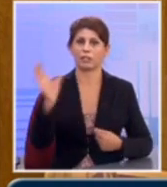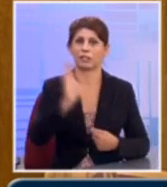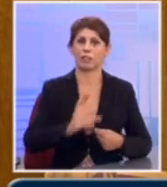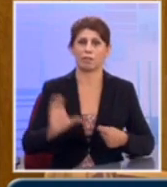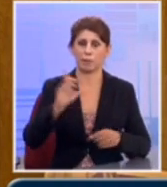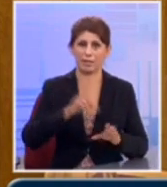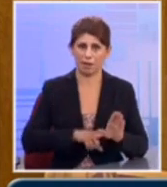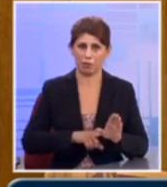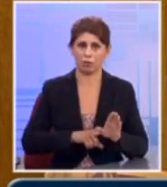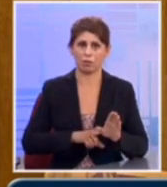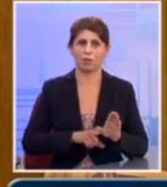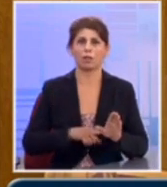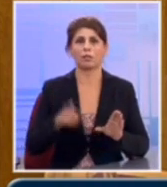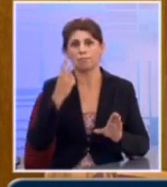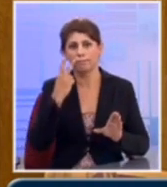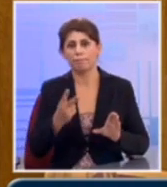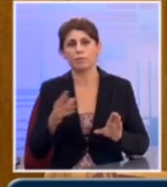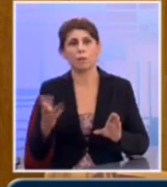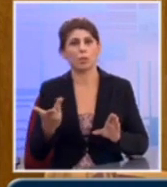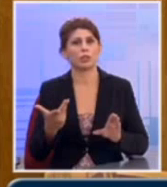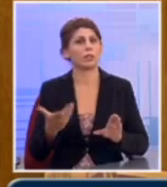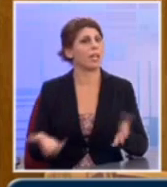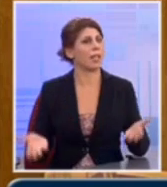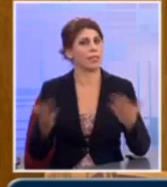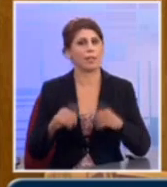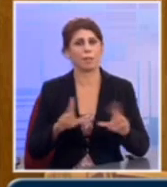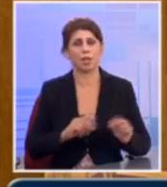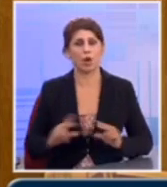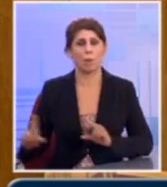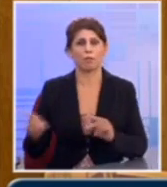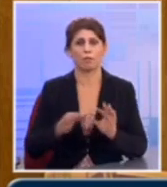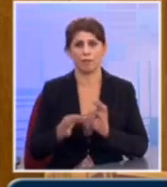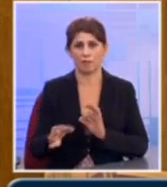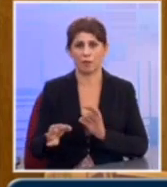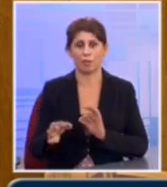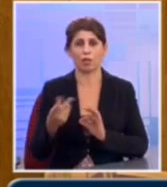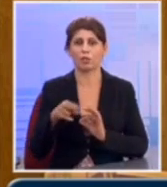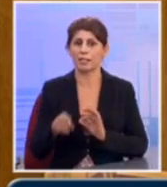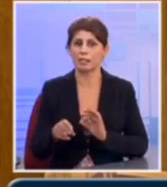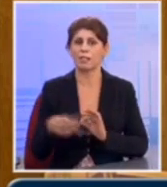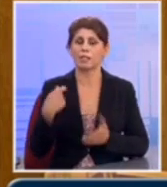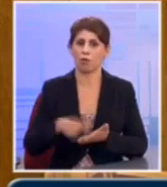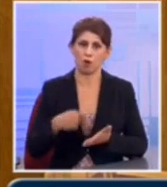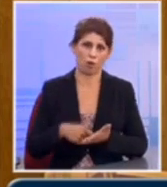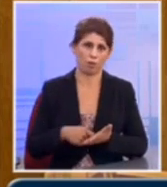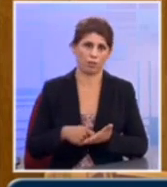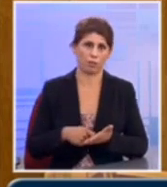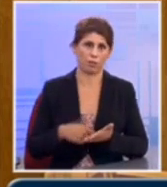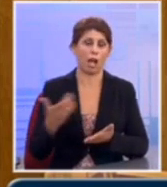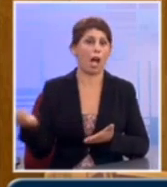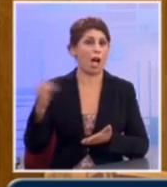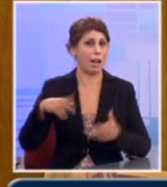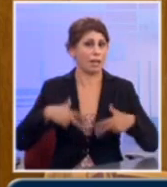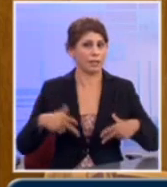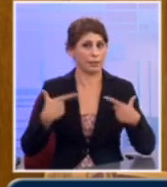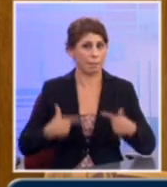ευρωπαϊκής ένωσης διαπιστώθηκε ότι δεν υπήρχε ομοιόμορφη εφαρμογή ως προς τηφ φορολόγησή τους άλλα κράτη